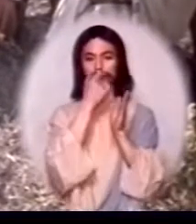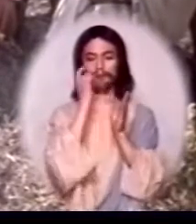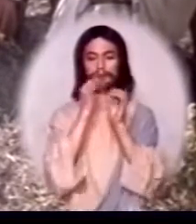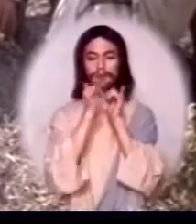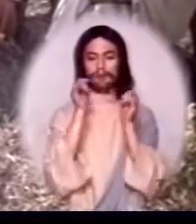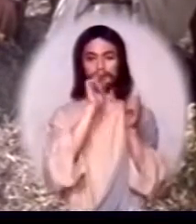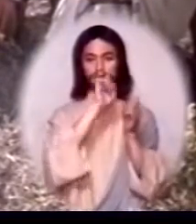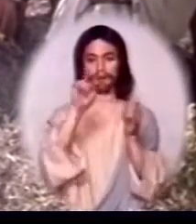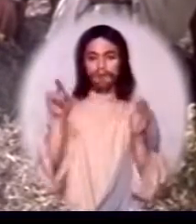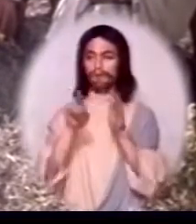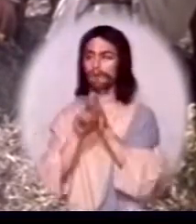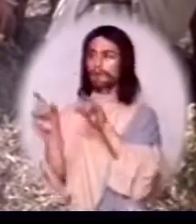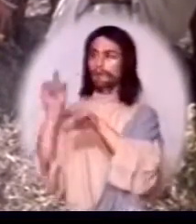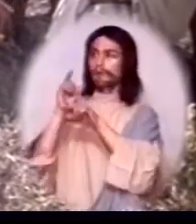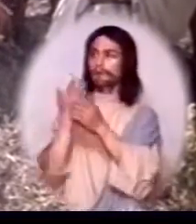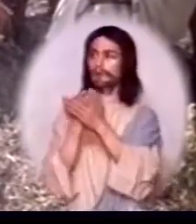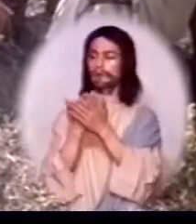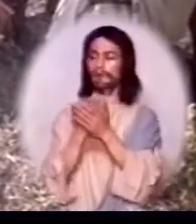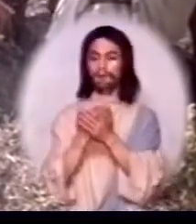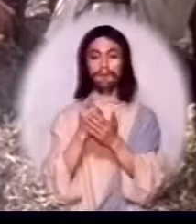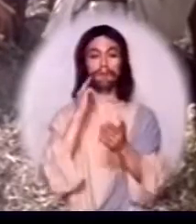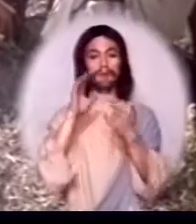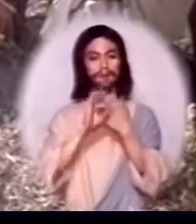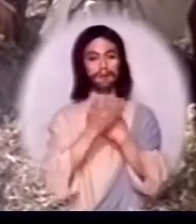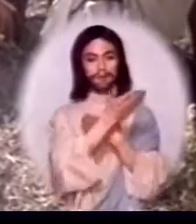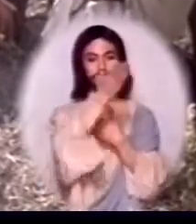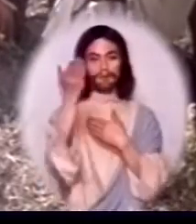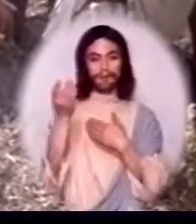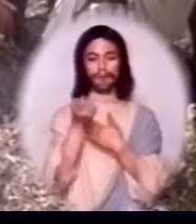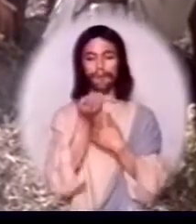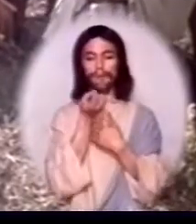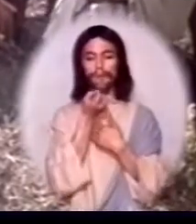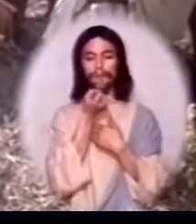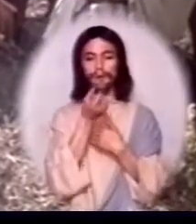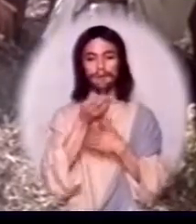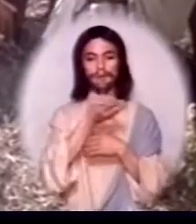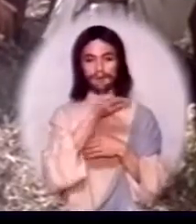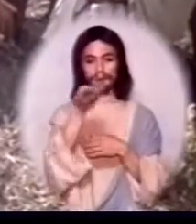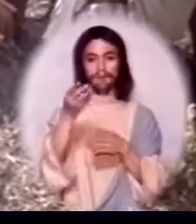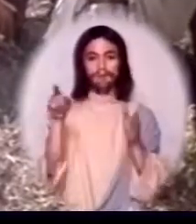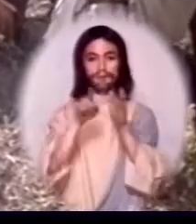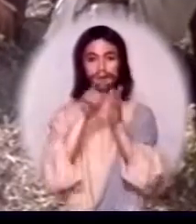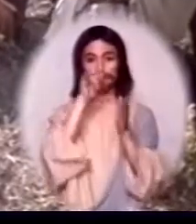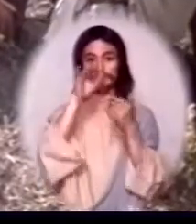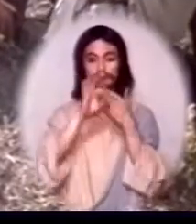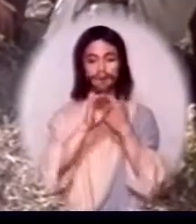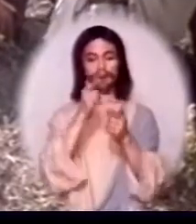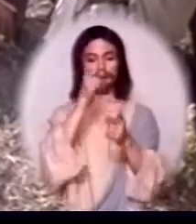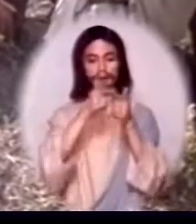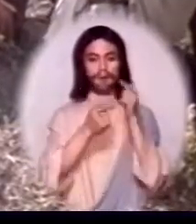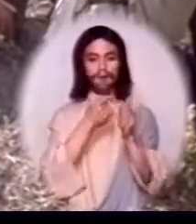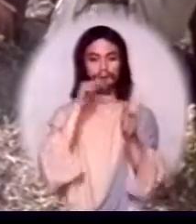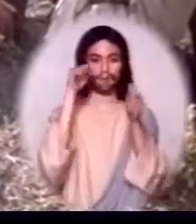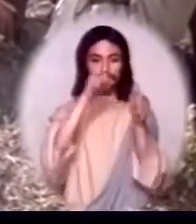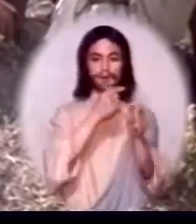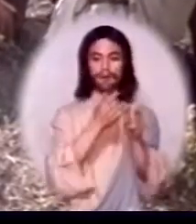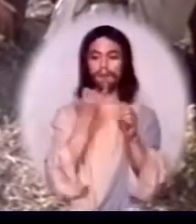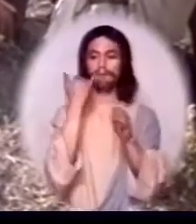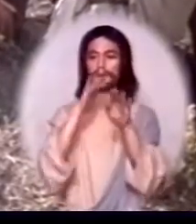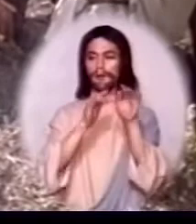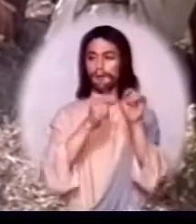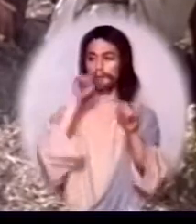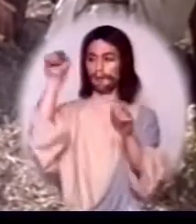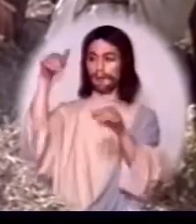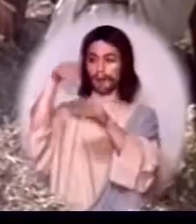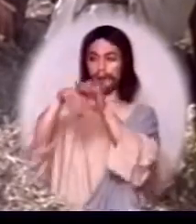믿음이 적은 자들아, 믿음을 더하소서. 만일 너희에게 겨자씨만한 믿음만 있어도 이 뽕나무들어 뽑혀서